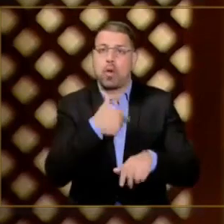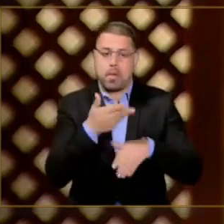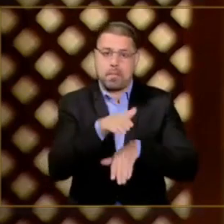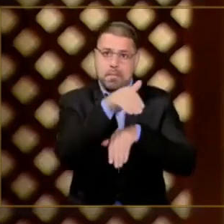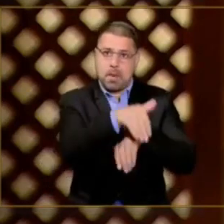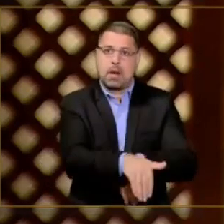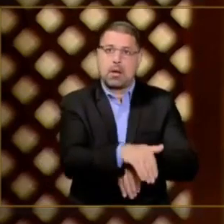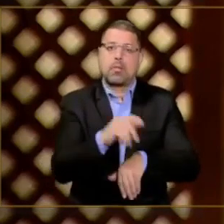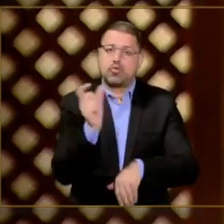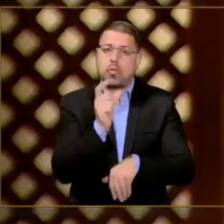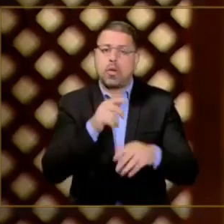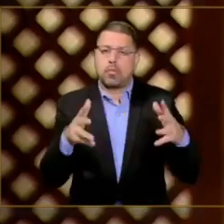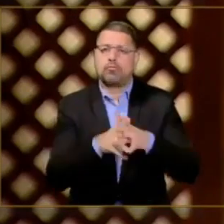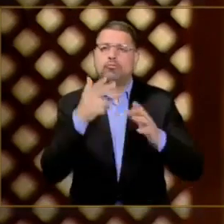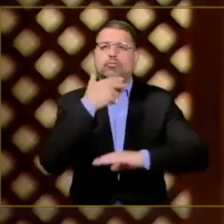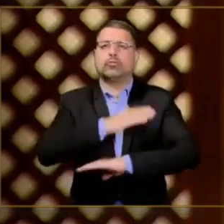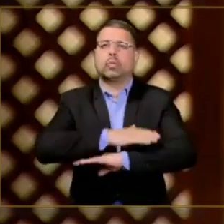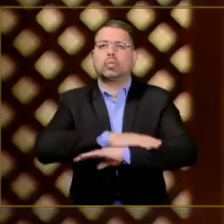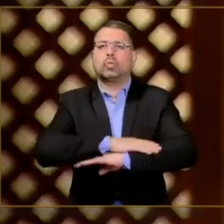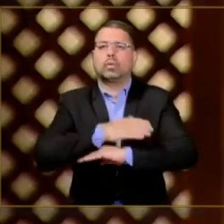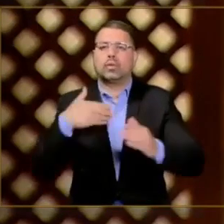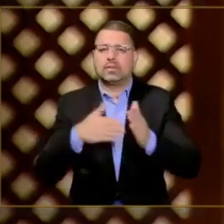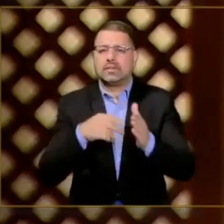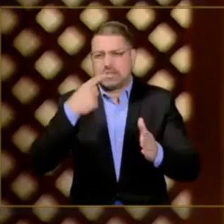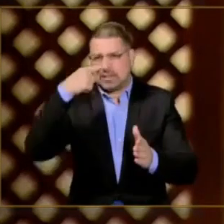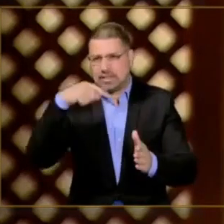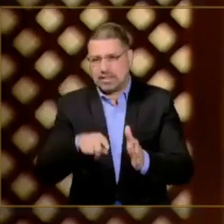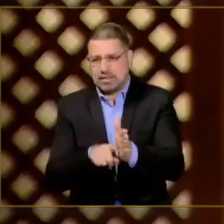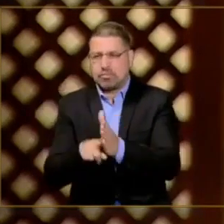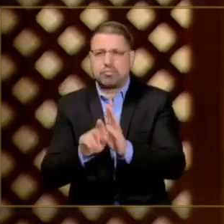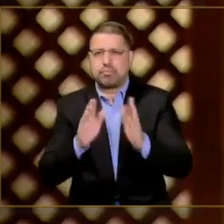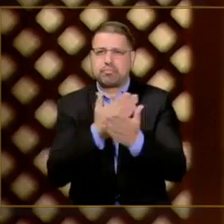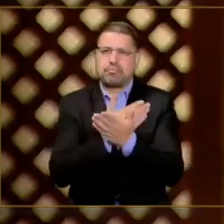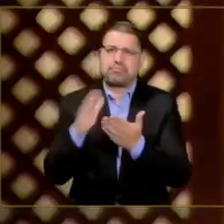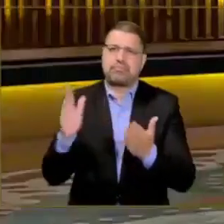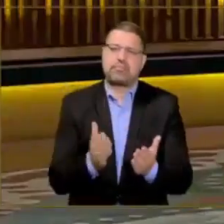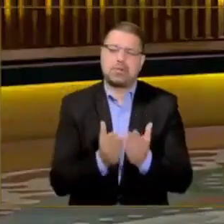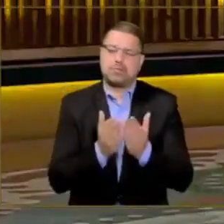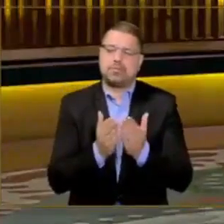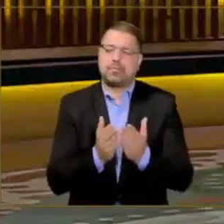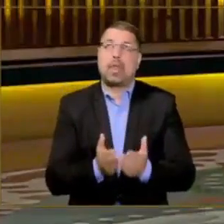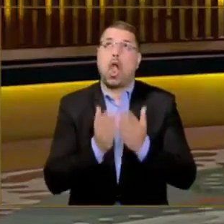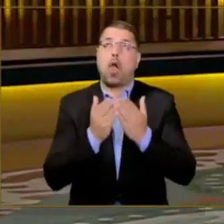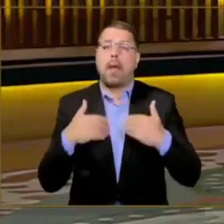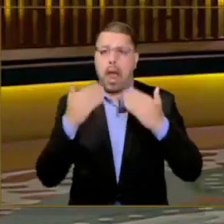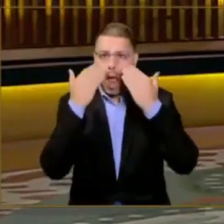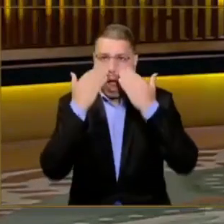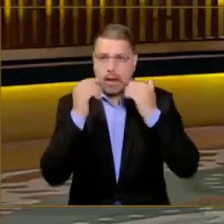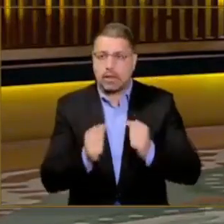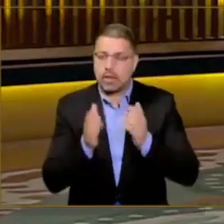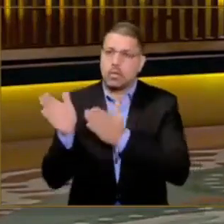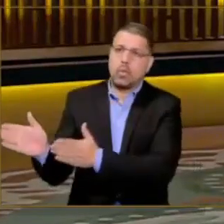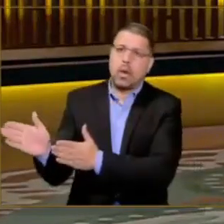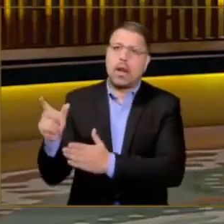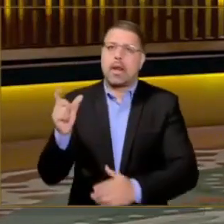مسلمين والحقنا بالصالحين غير خزايا ولا مفتونين اللهم احينا على سنه